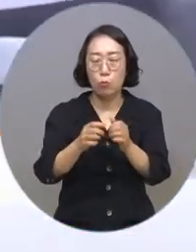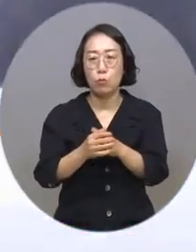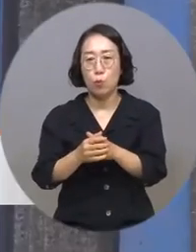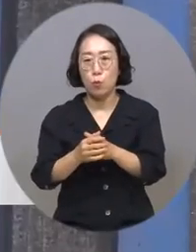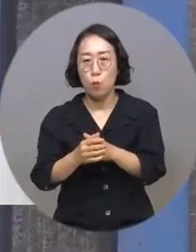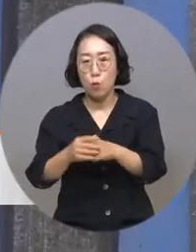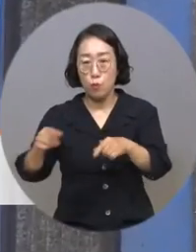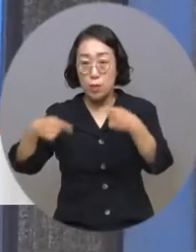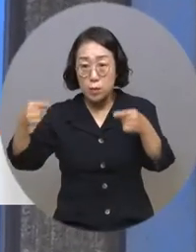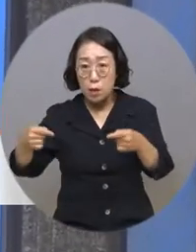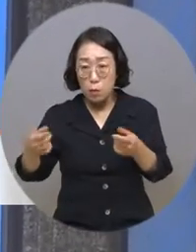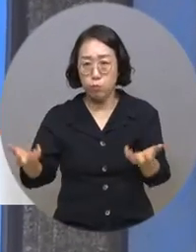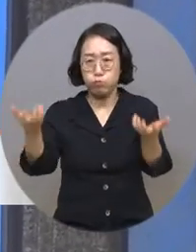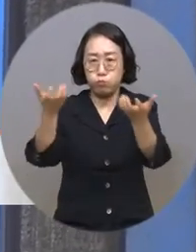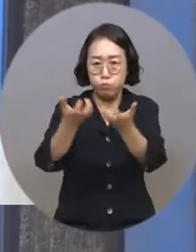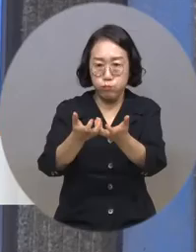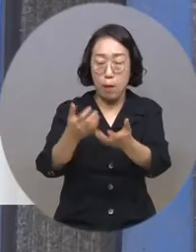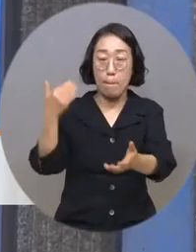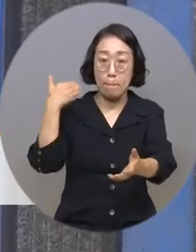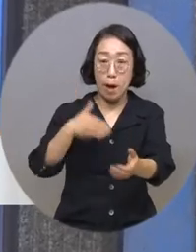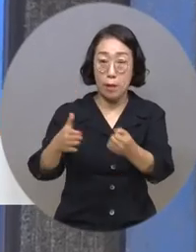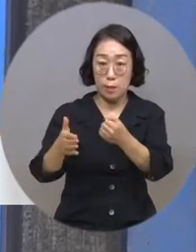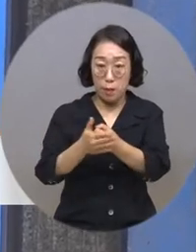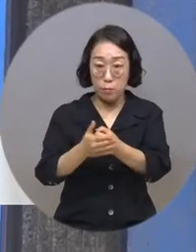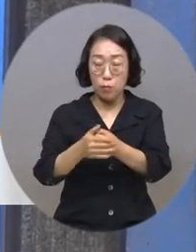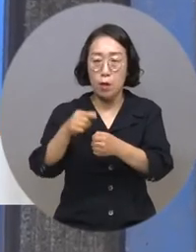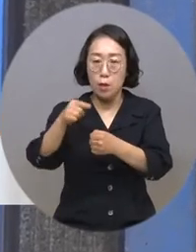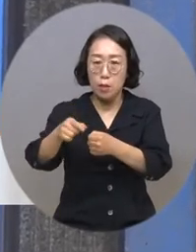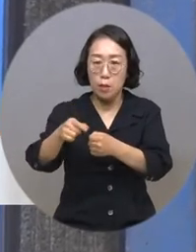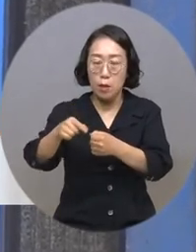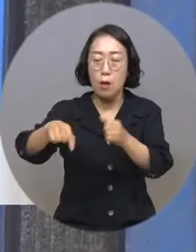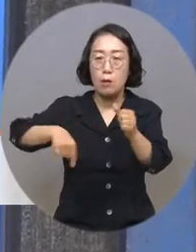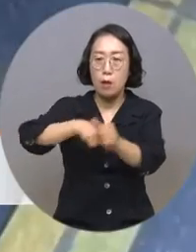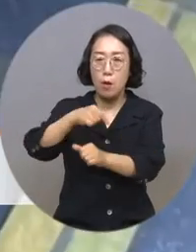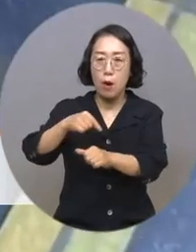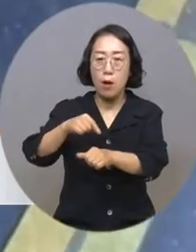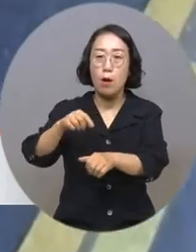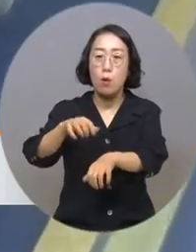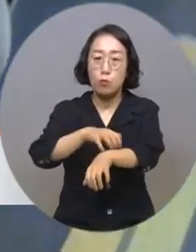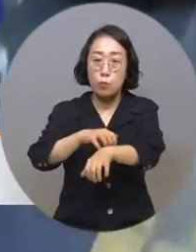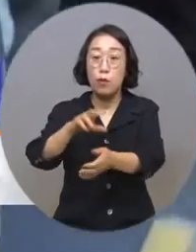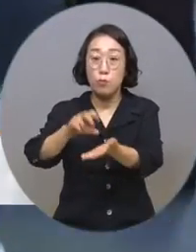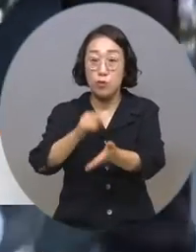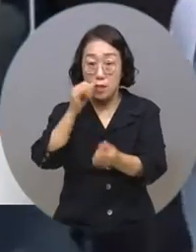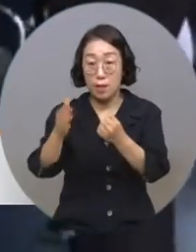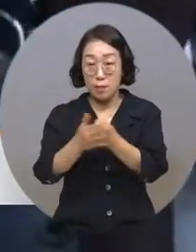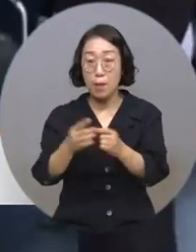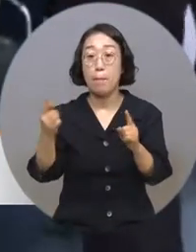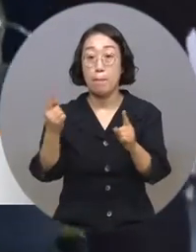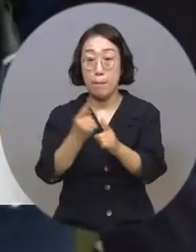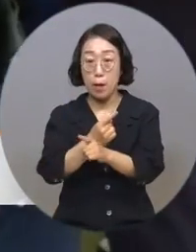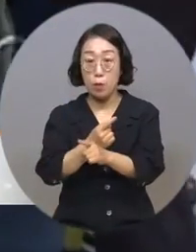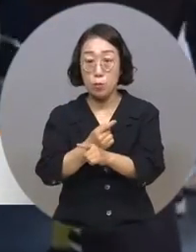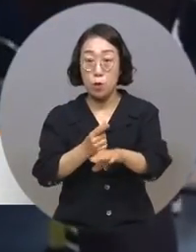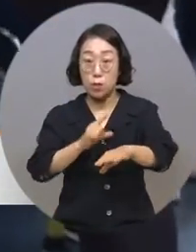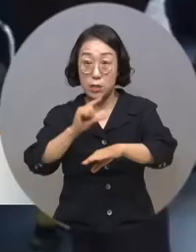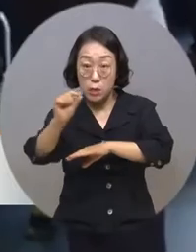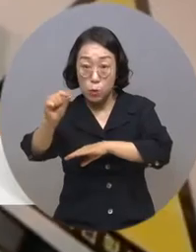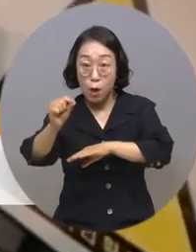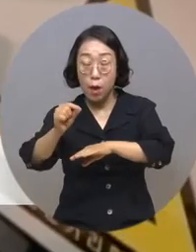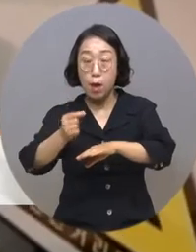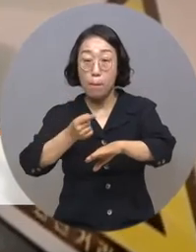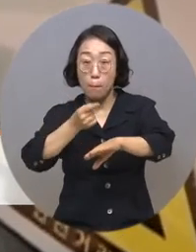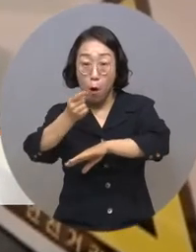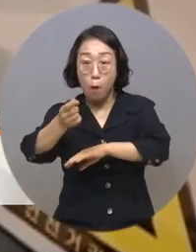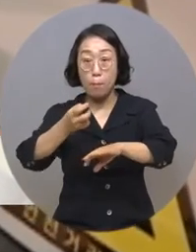분간 에 포함되는 만큼 여객운송 경제성 저하 등이 우려되는 상황입니다 이를 위해 시외 버스는 휠체어 리프트가